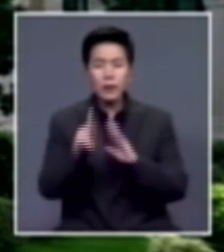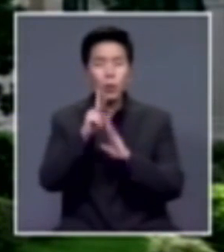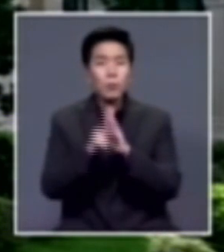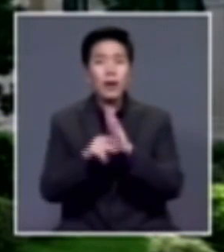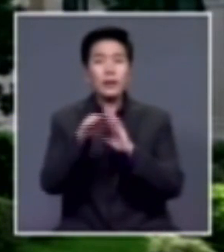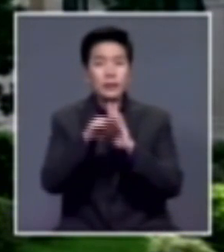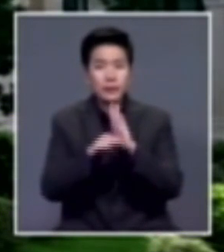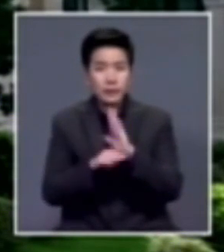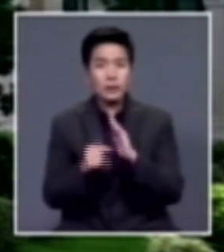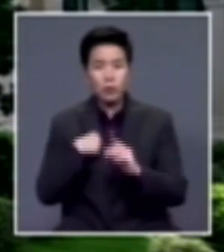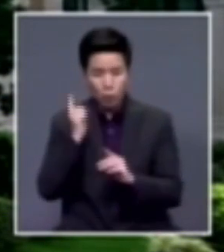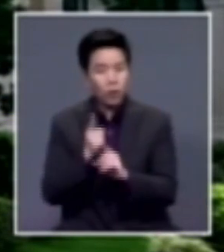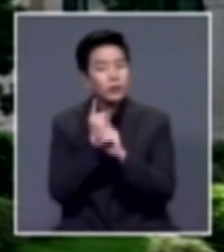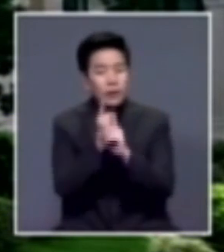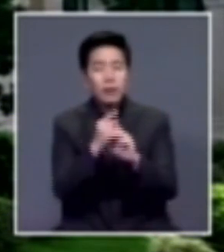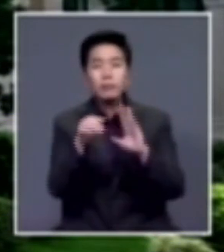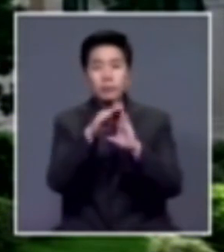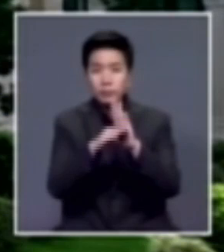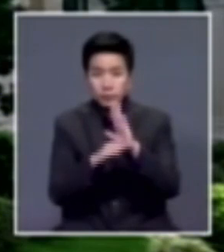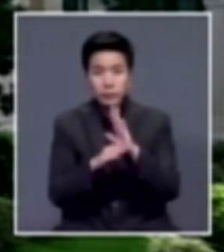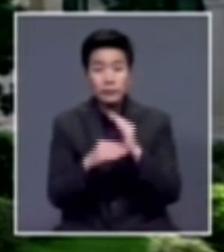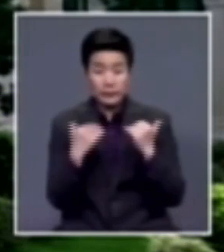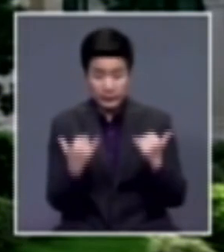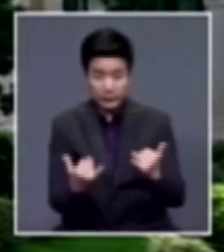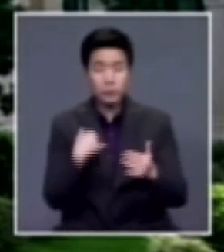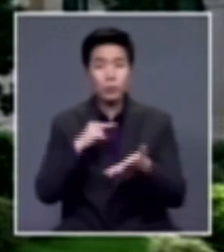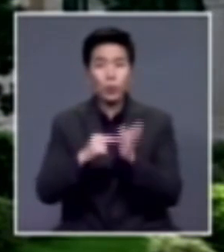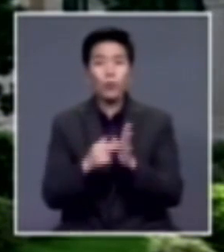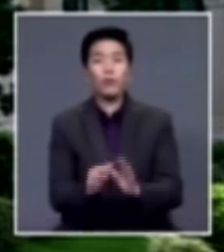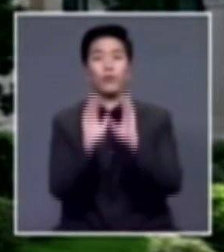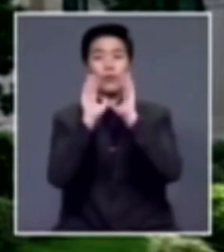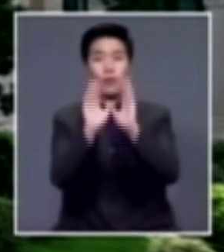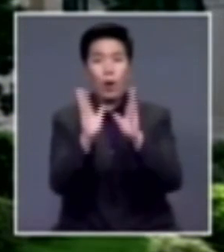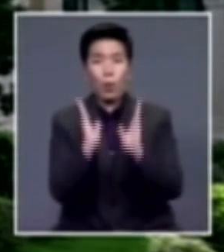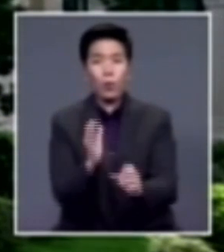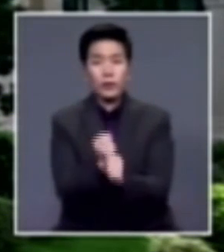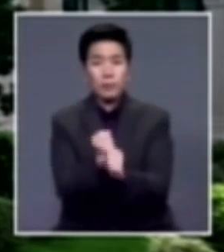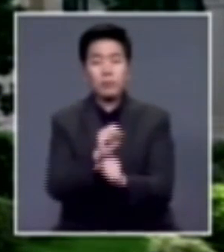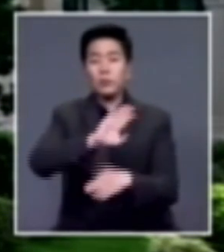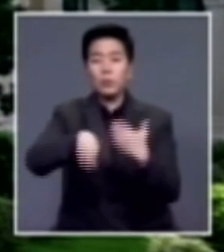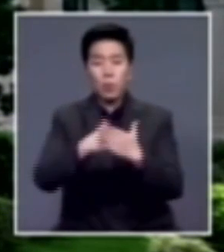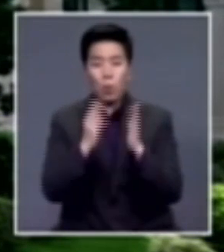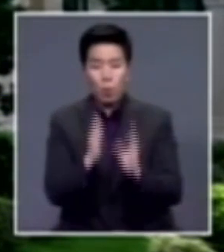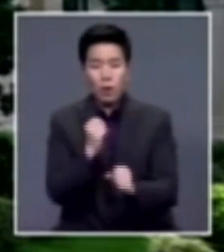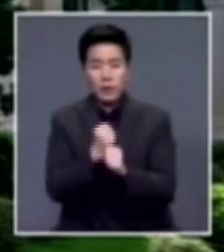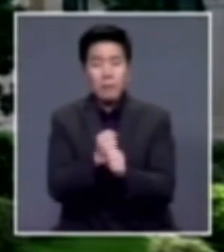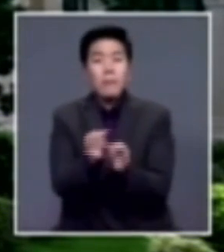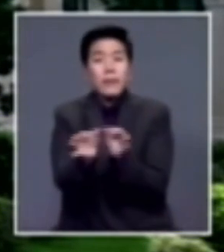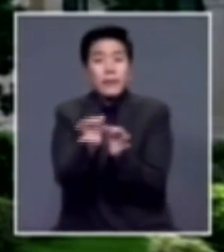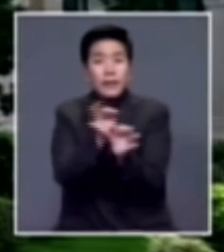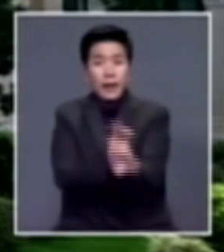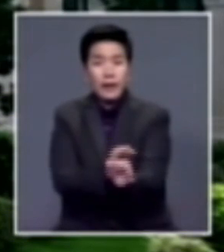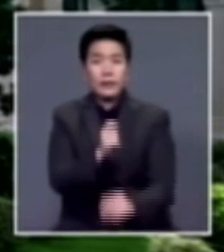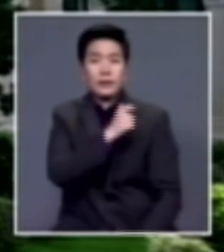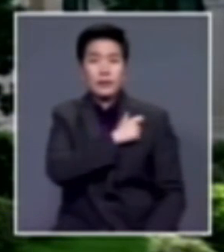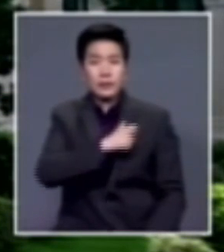ครับซึ่งเราเว้นไม่ได้ไม่เพียงแต่เท่านี้ผมก็อยากจะฝากไปถึงการทุกคนที่เป็นผู้ทำงานต่างประเทศประกันในบทบา